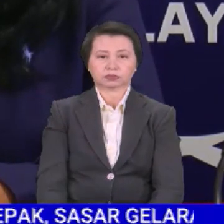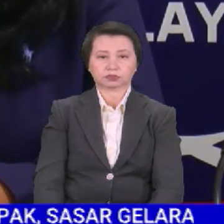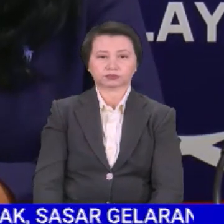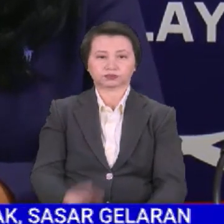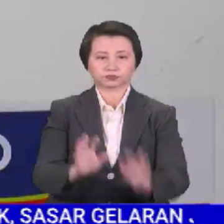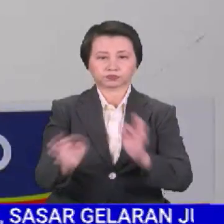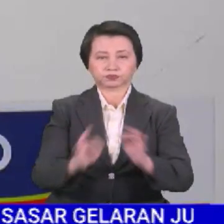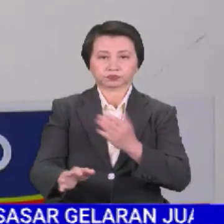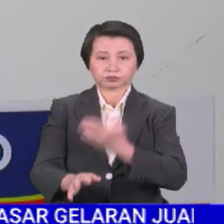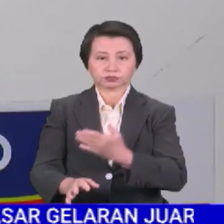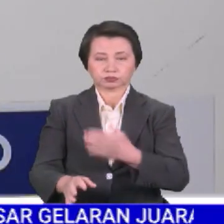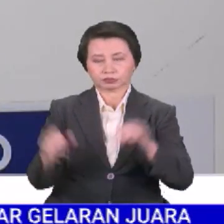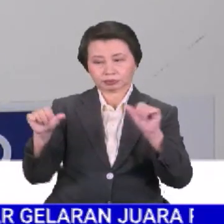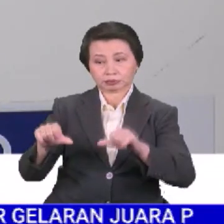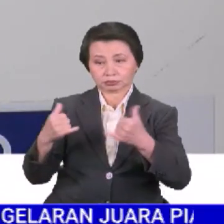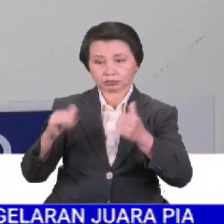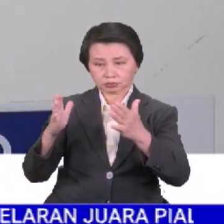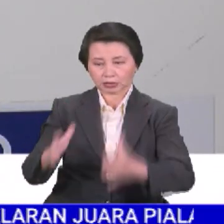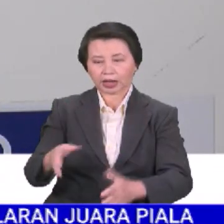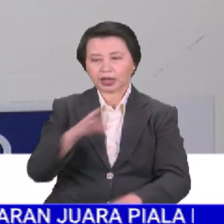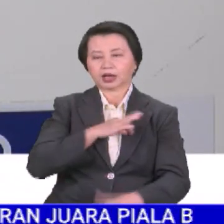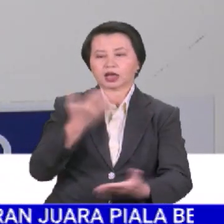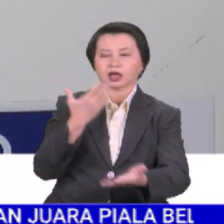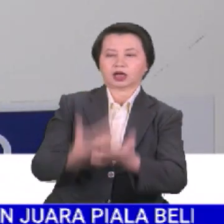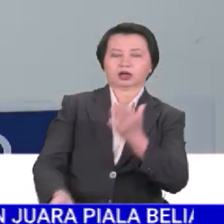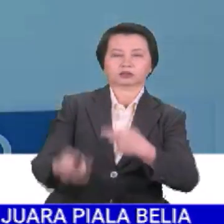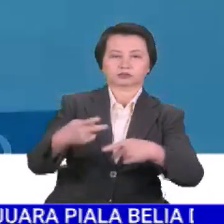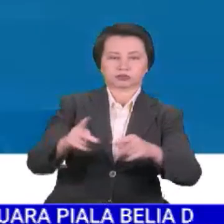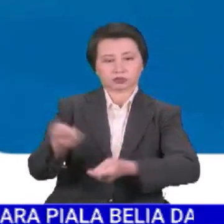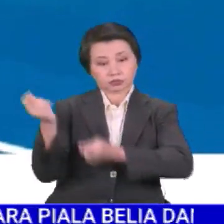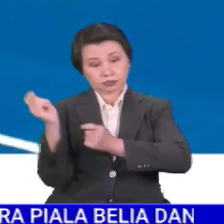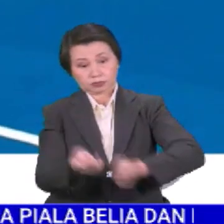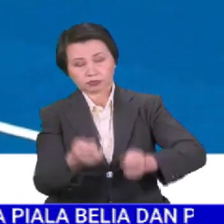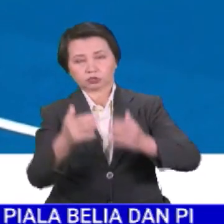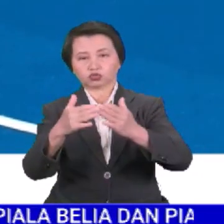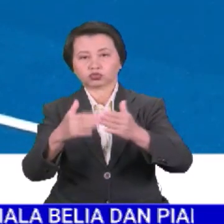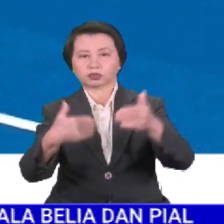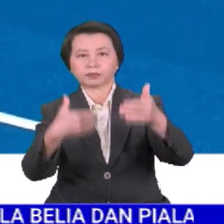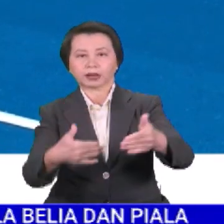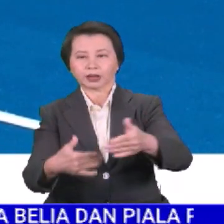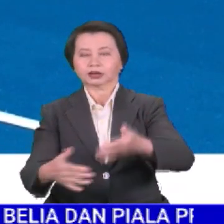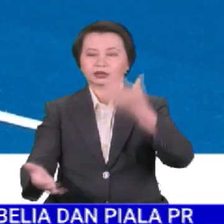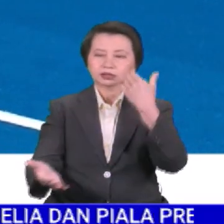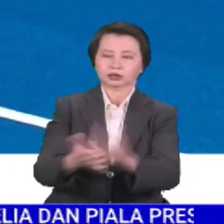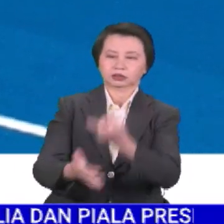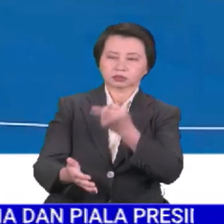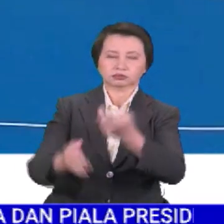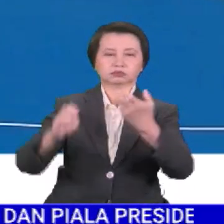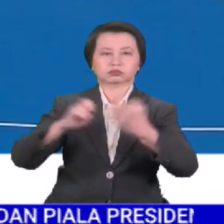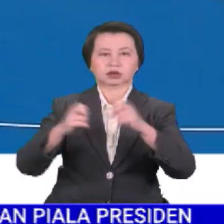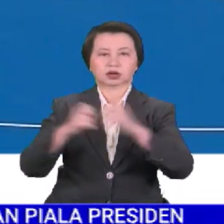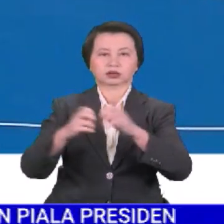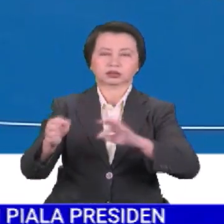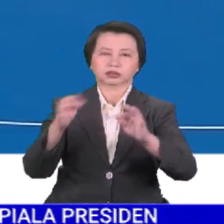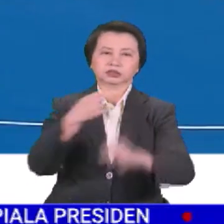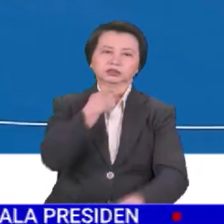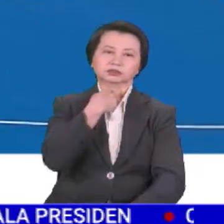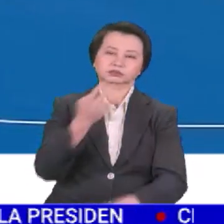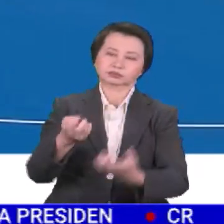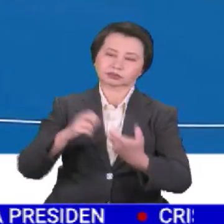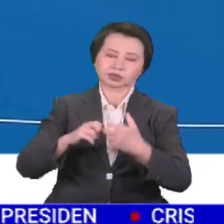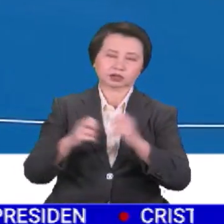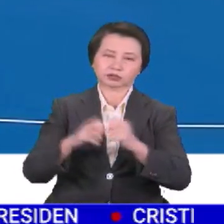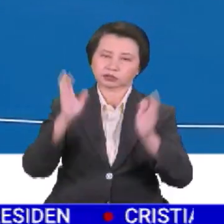Jelas beliau, kegagalan pemain memanfaatkan peluang daripada pukulan sudut penalti merupakan masalah utama yang sering membelenggu